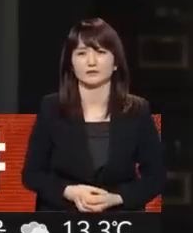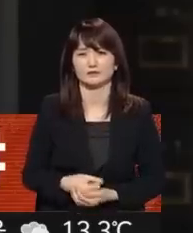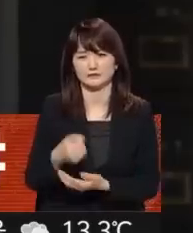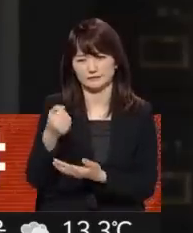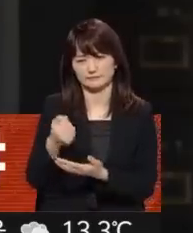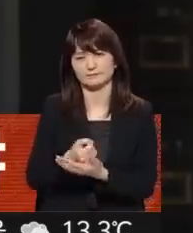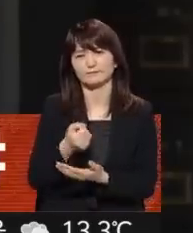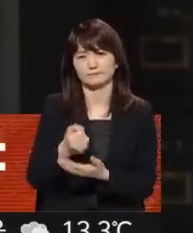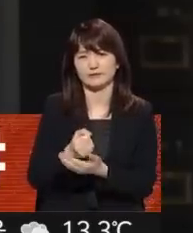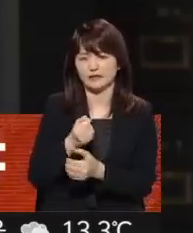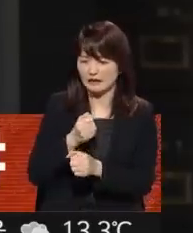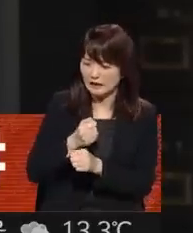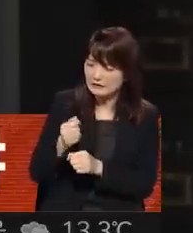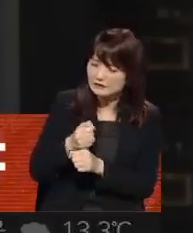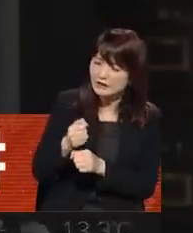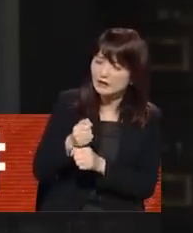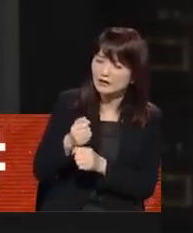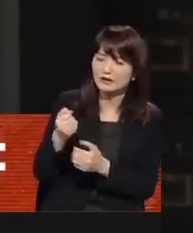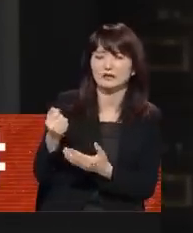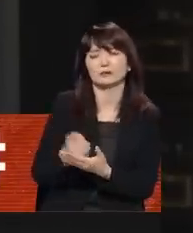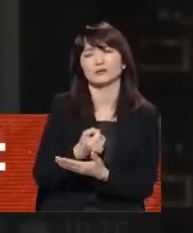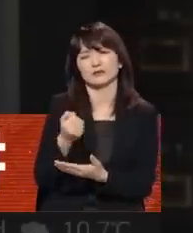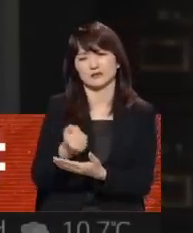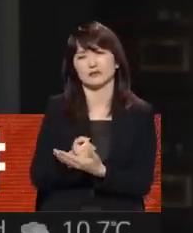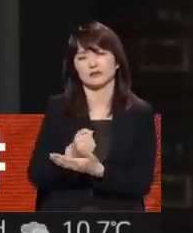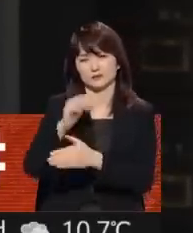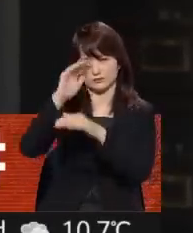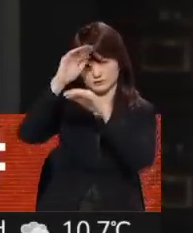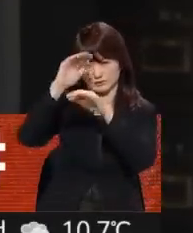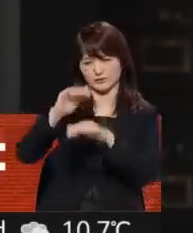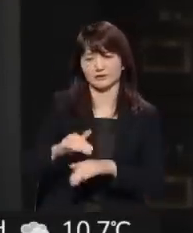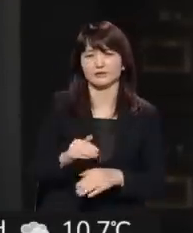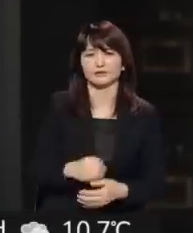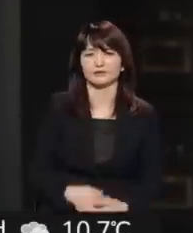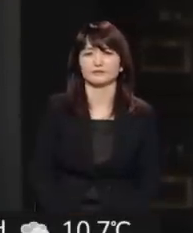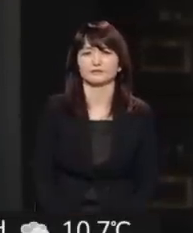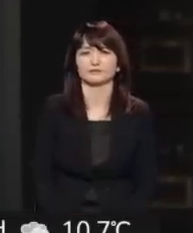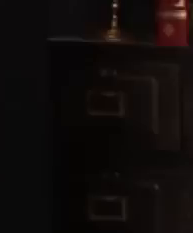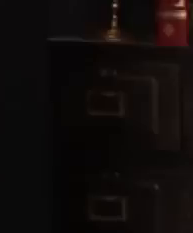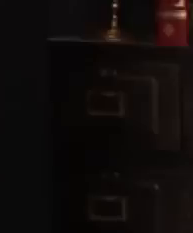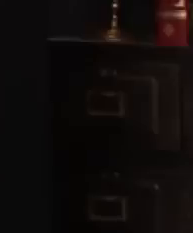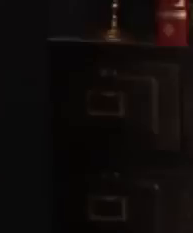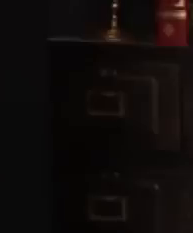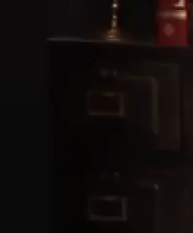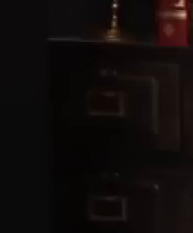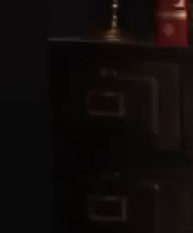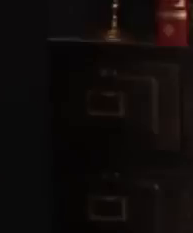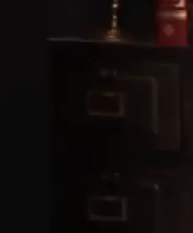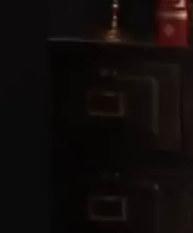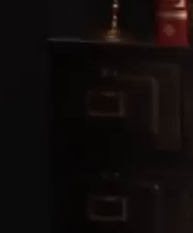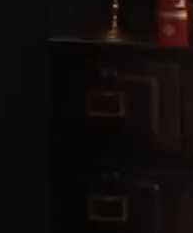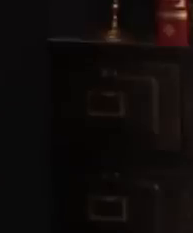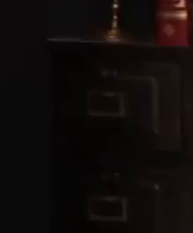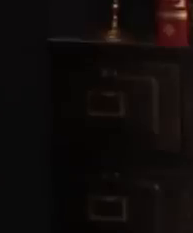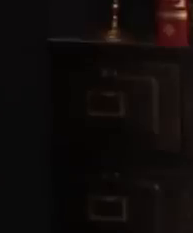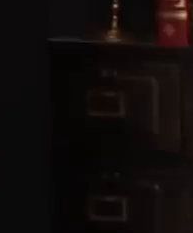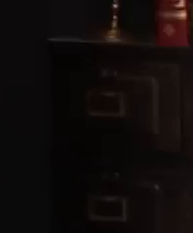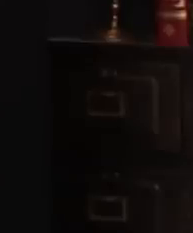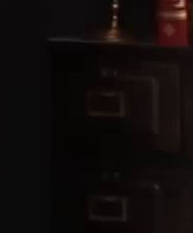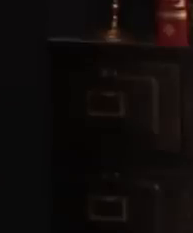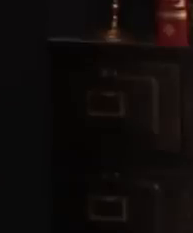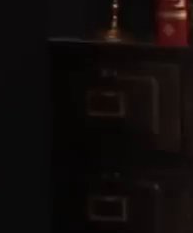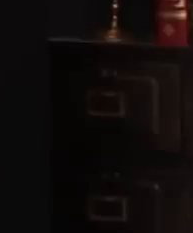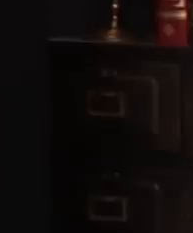안타까운 황당하면서도 좀 안타까운 사연이었습니다 오늘 사건 이렇게 정리하고요 가족 여러분 잊지